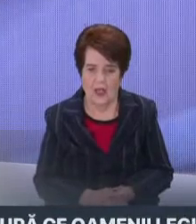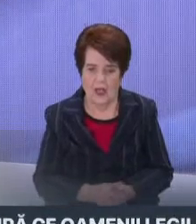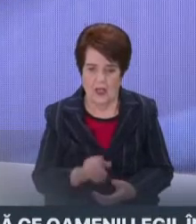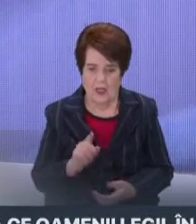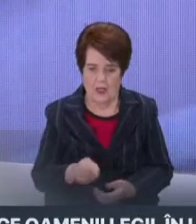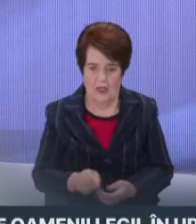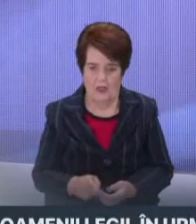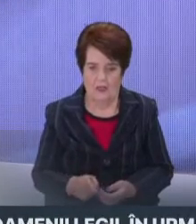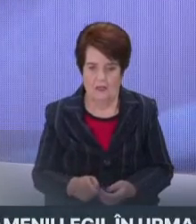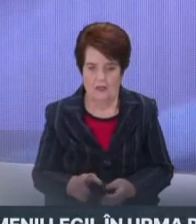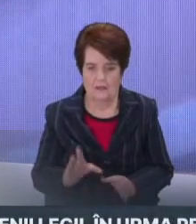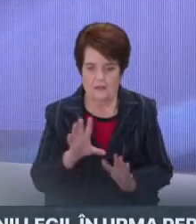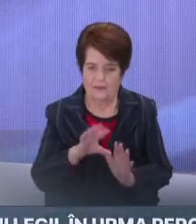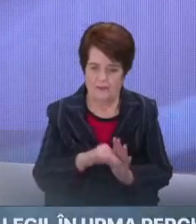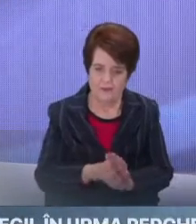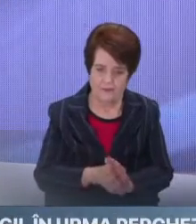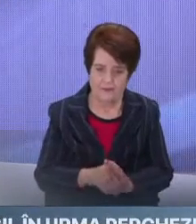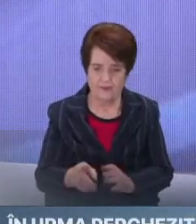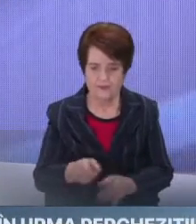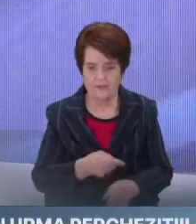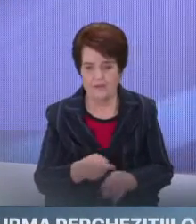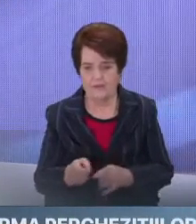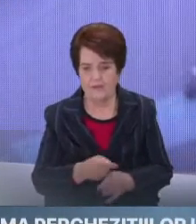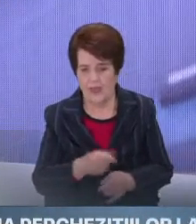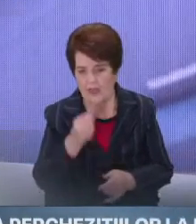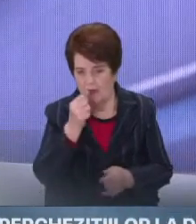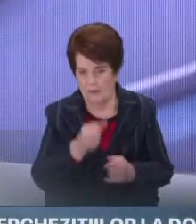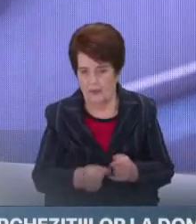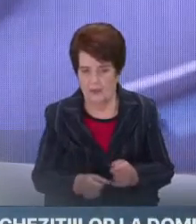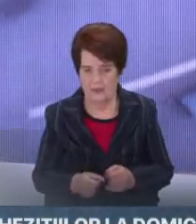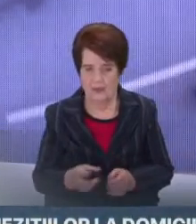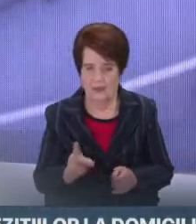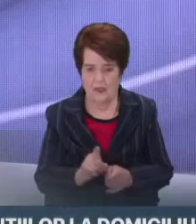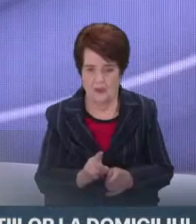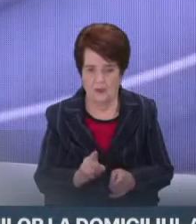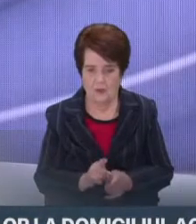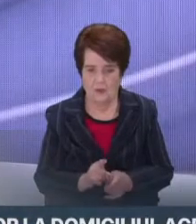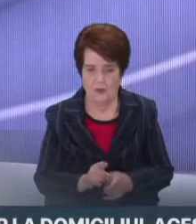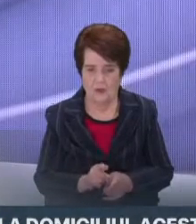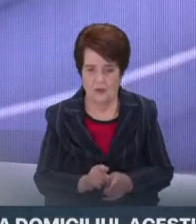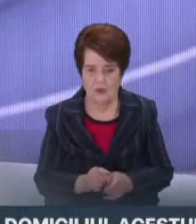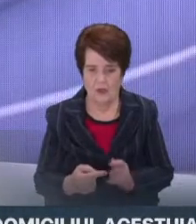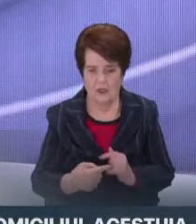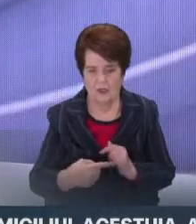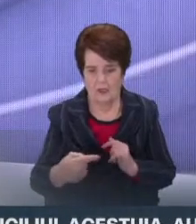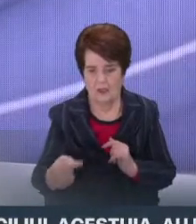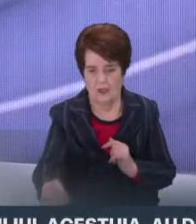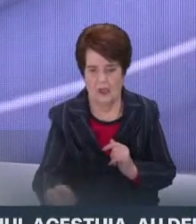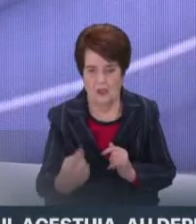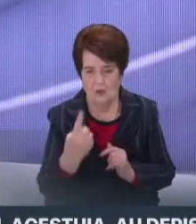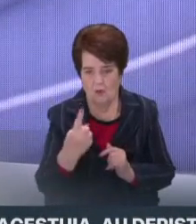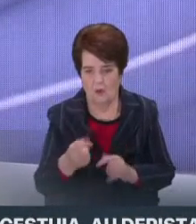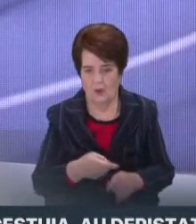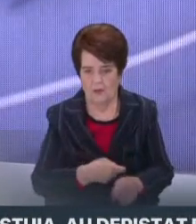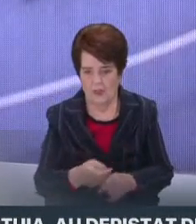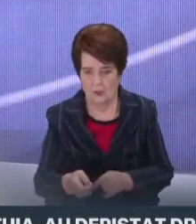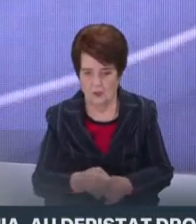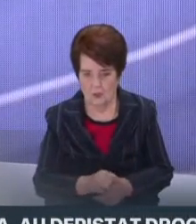de draperii sau față de materiale combustibile trebuie să fie de cel puțin 1,5 metri.